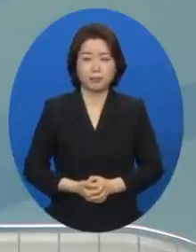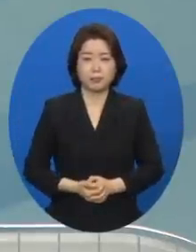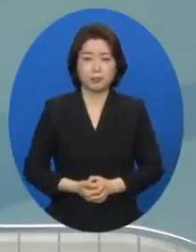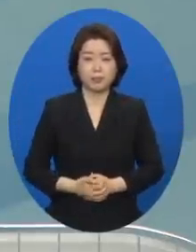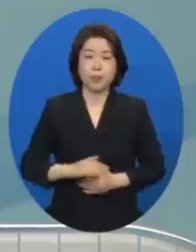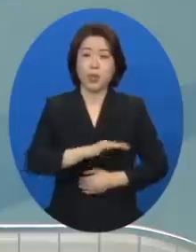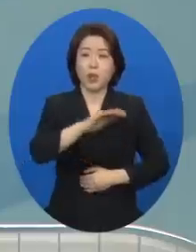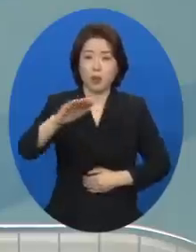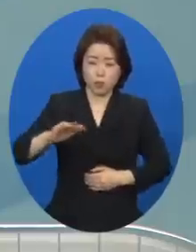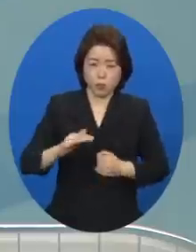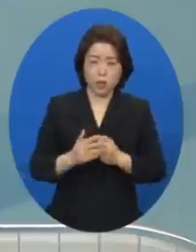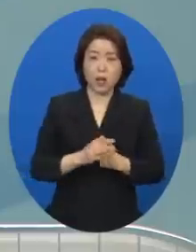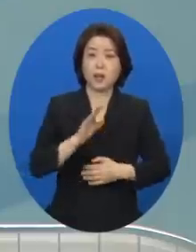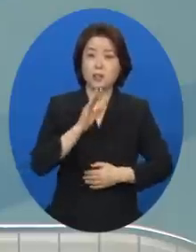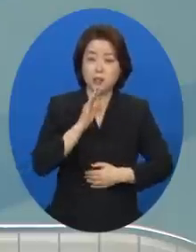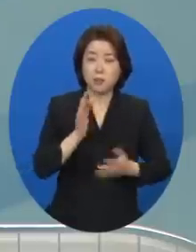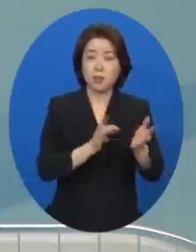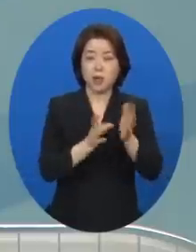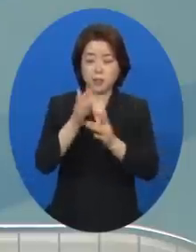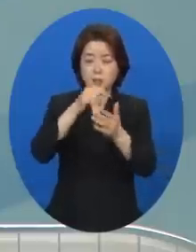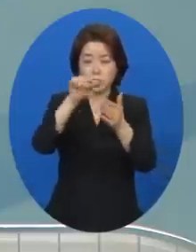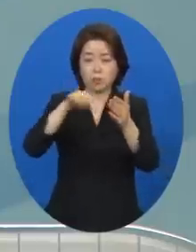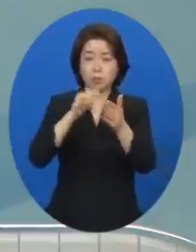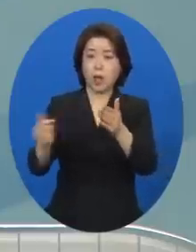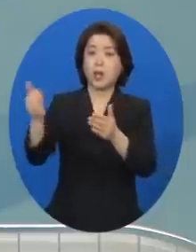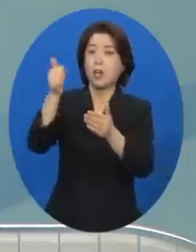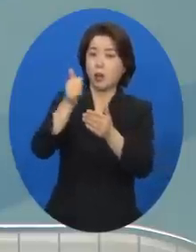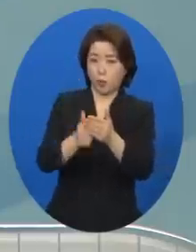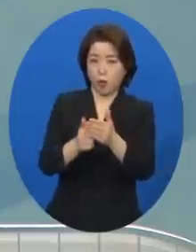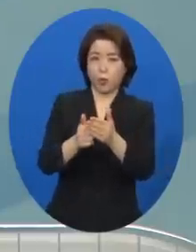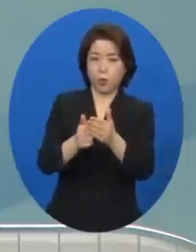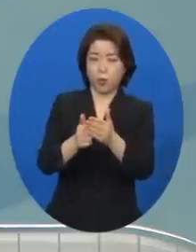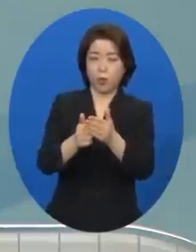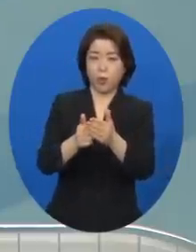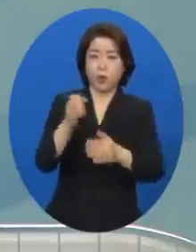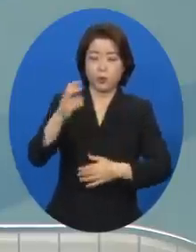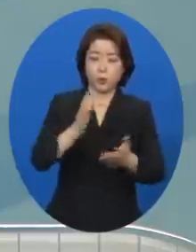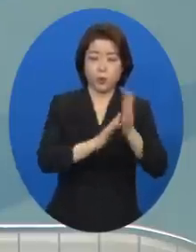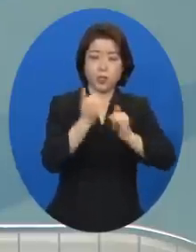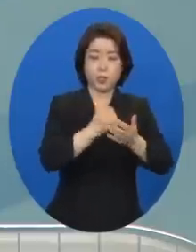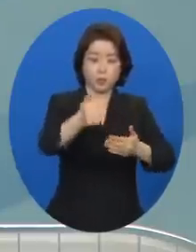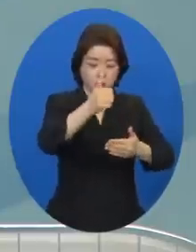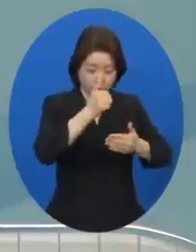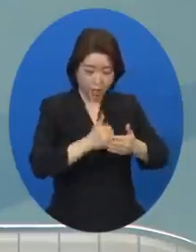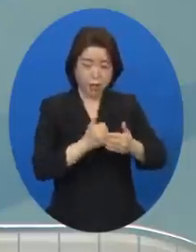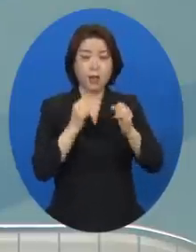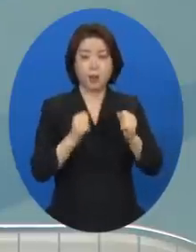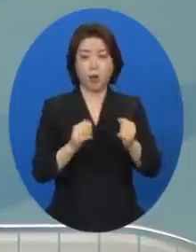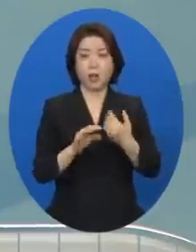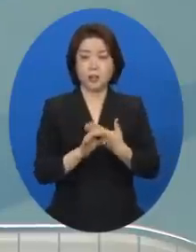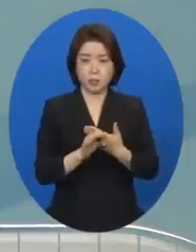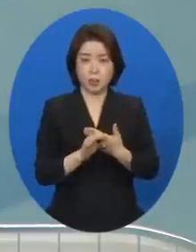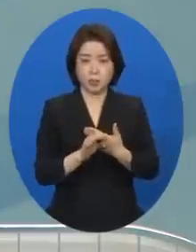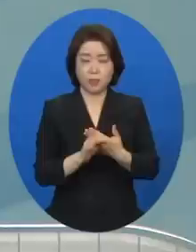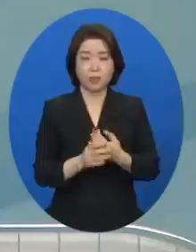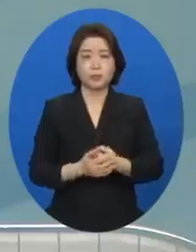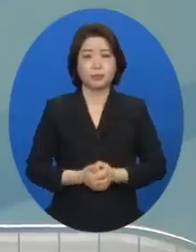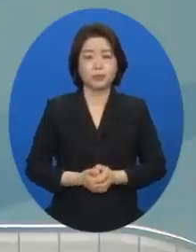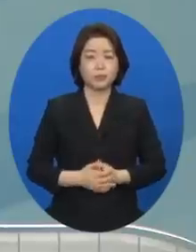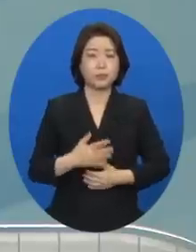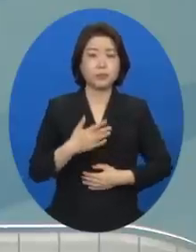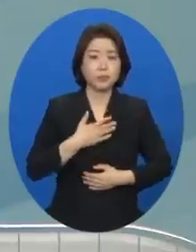우리가 정말 예수님 안에 거하고 예수님이 우리 안에 거하시면 그러면